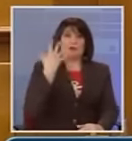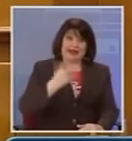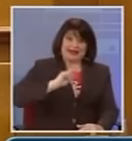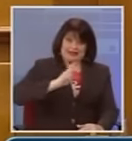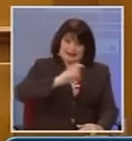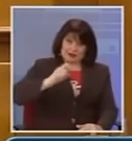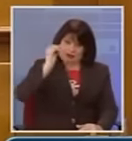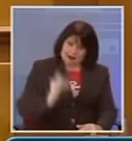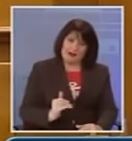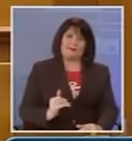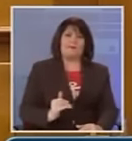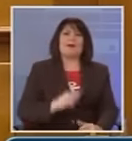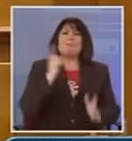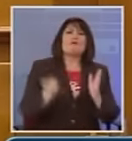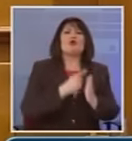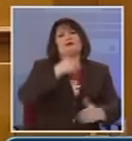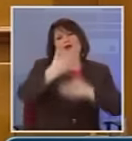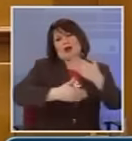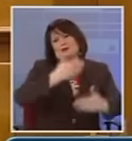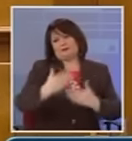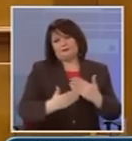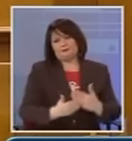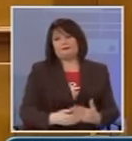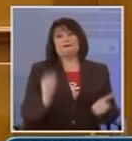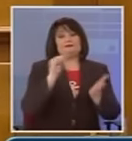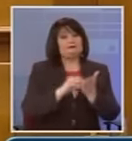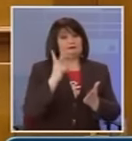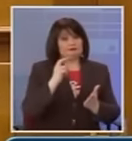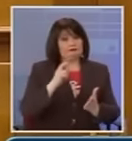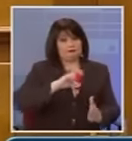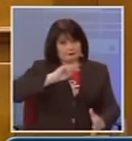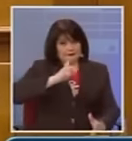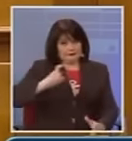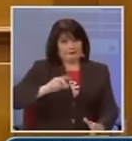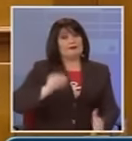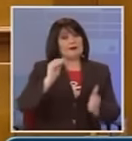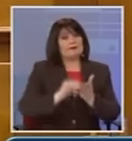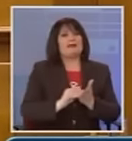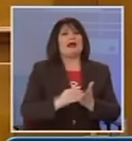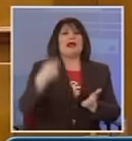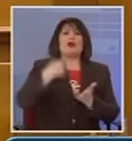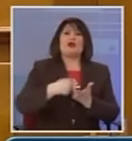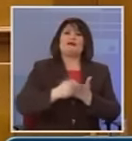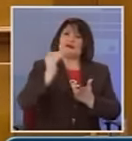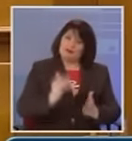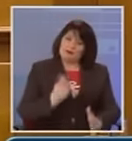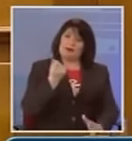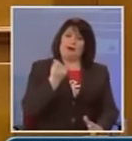το μεγαλύτερο κούρεμα που έχει γίνει ποτέ στην ιστορία. Κόψαμε άλλα 20 δις αργότερα με επαναγορά χρέους σε χαμηλότερη